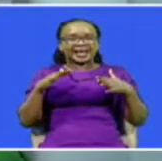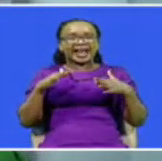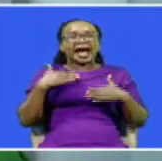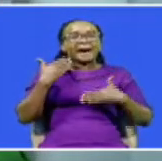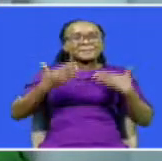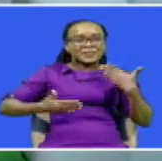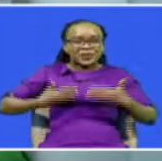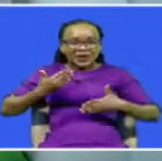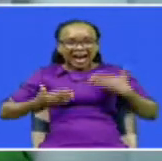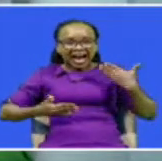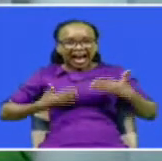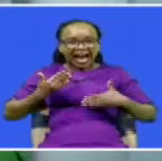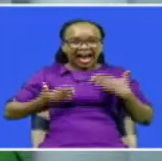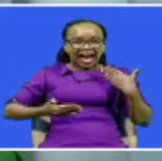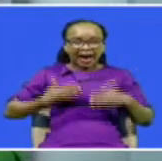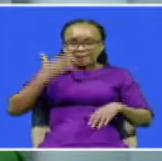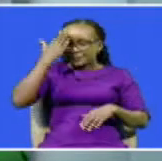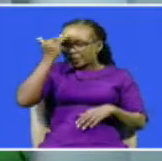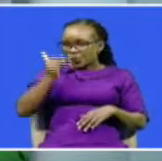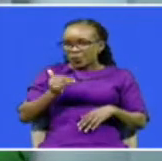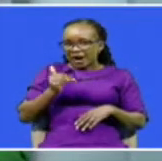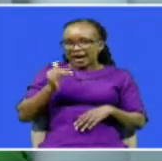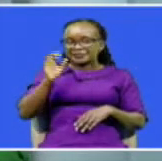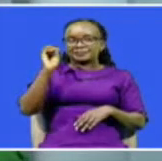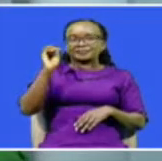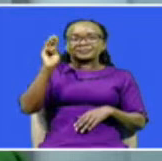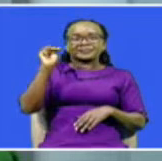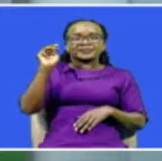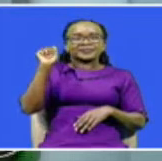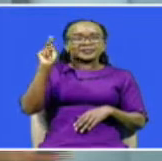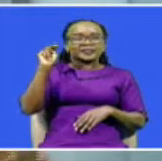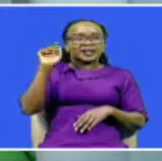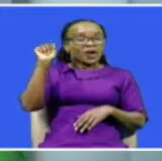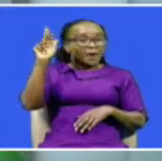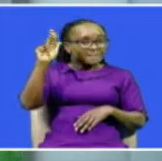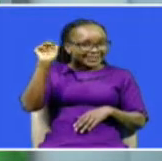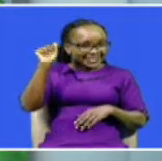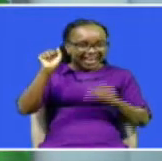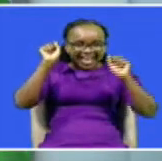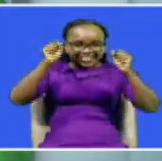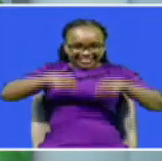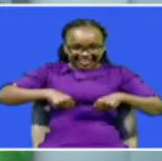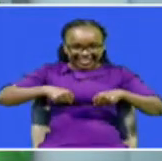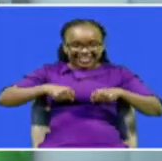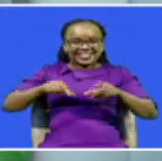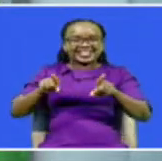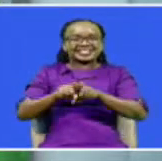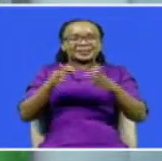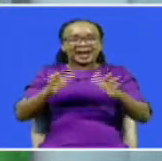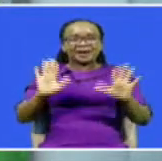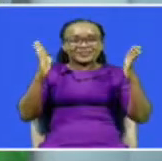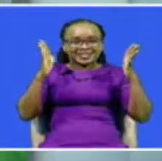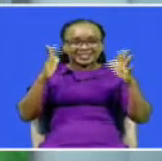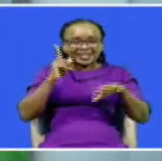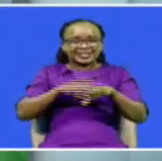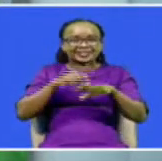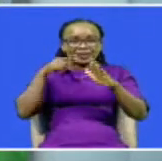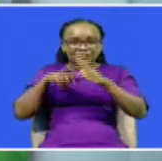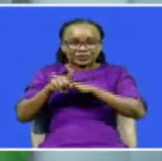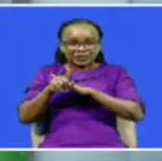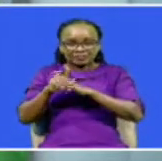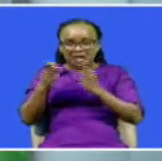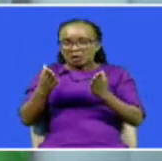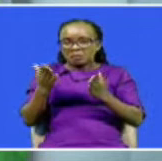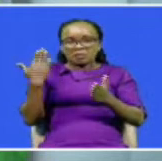sana. Unajua kwa Kiluo wanasema Omanyala anyala, Omanyala naweza, na tumejivunia sana. Hasa alipoenda Portland, Oregon, mambo